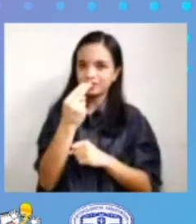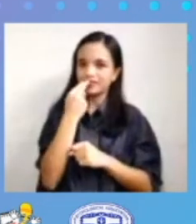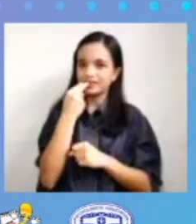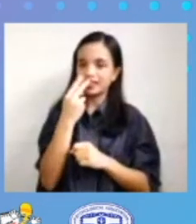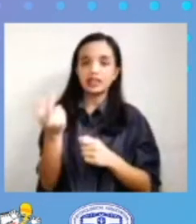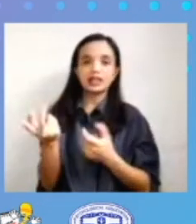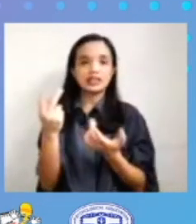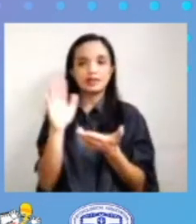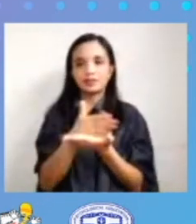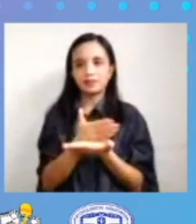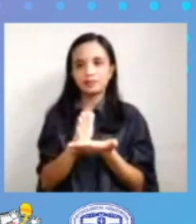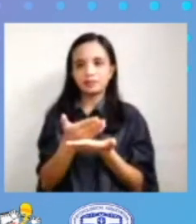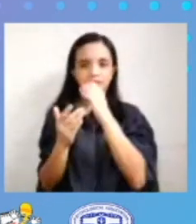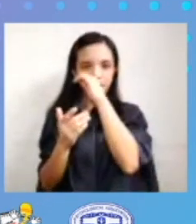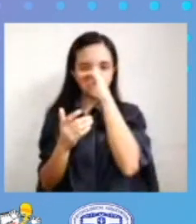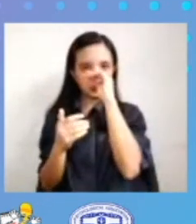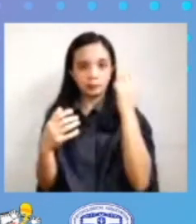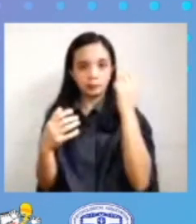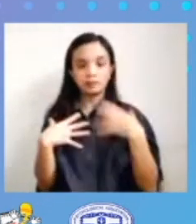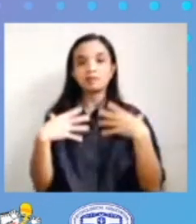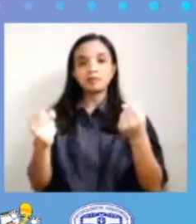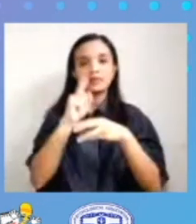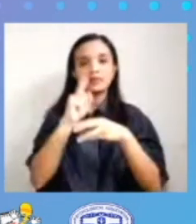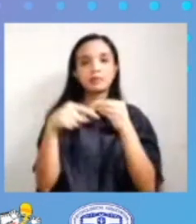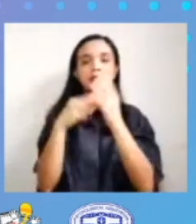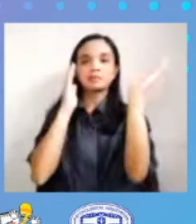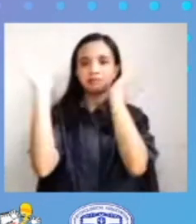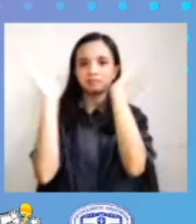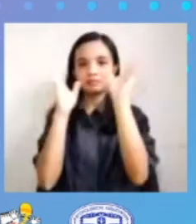teachers na nakapanood na kay JK, yung stretch,